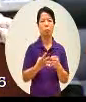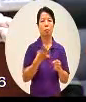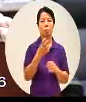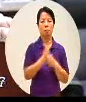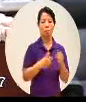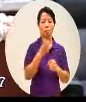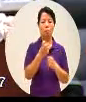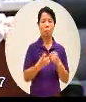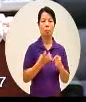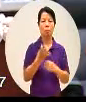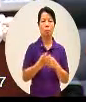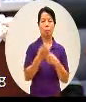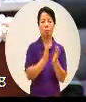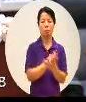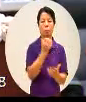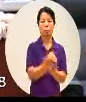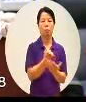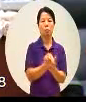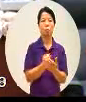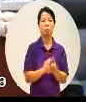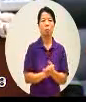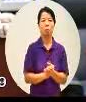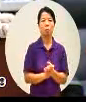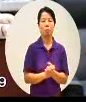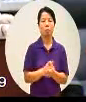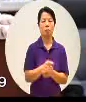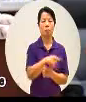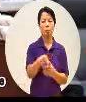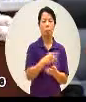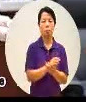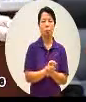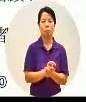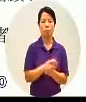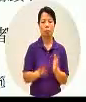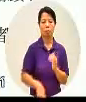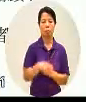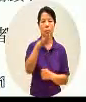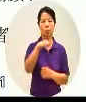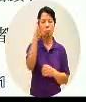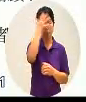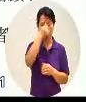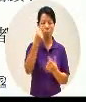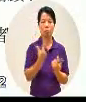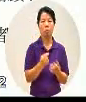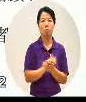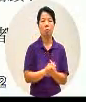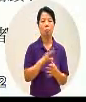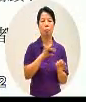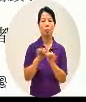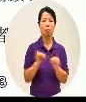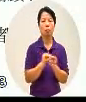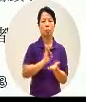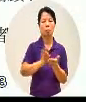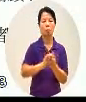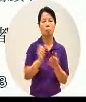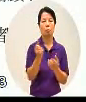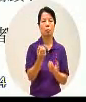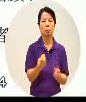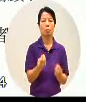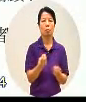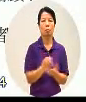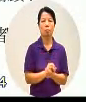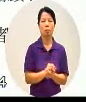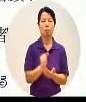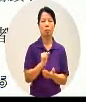担，嘿。我看为囡仔食到真老啊，规个土地拢袂使用啊！